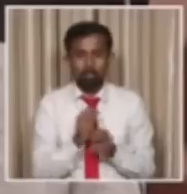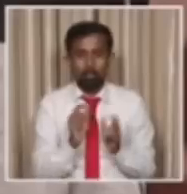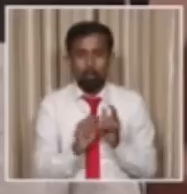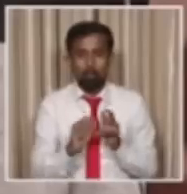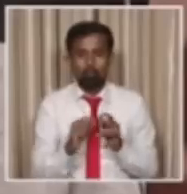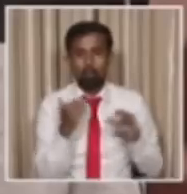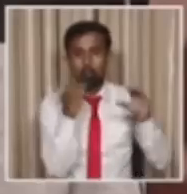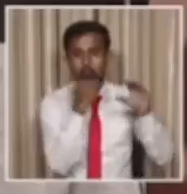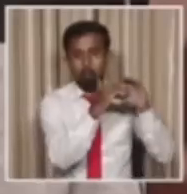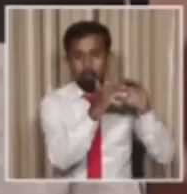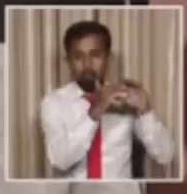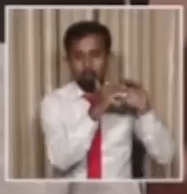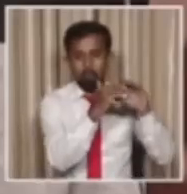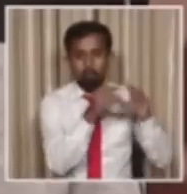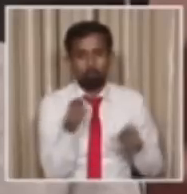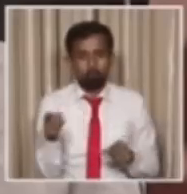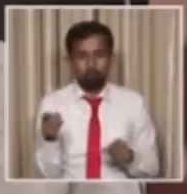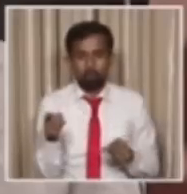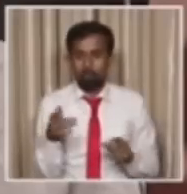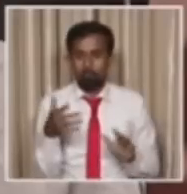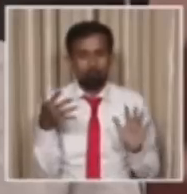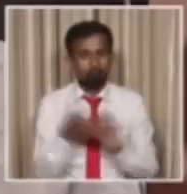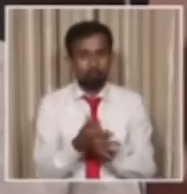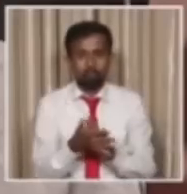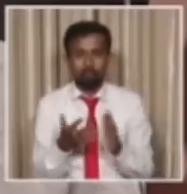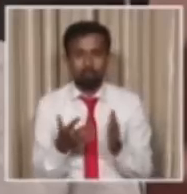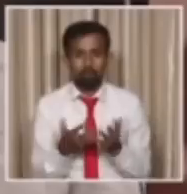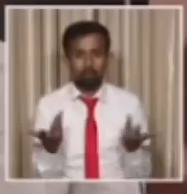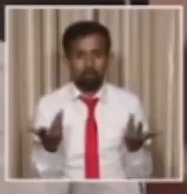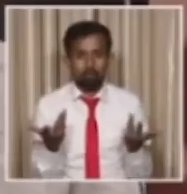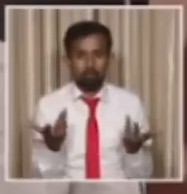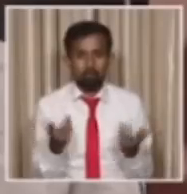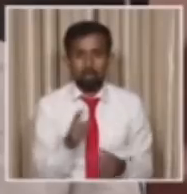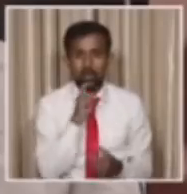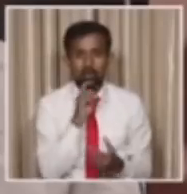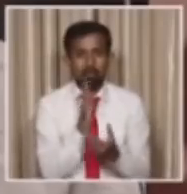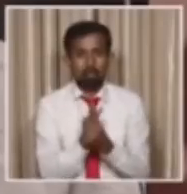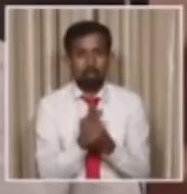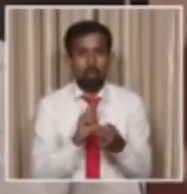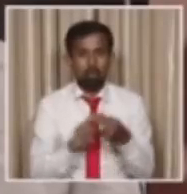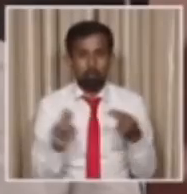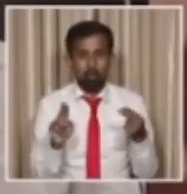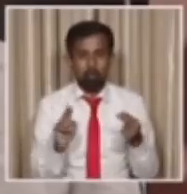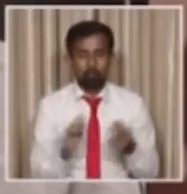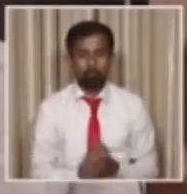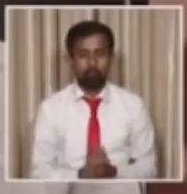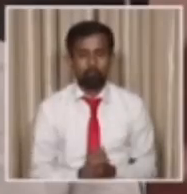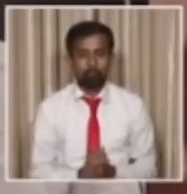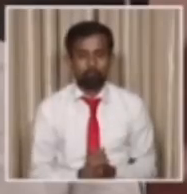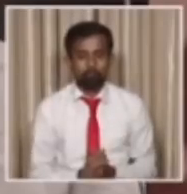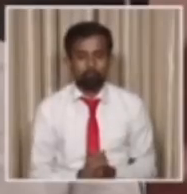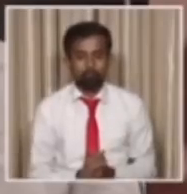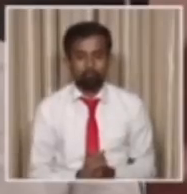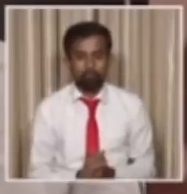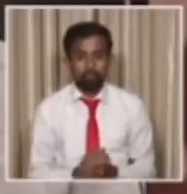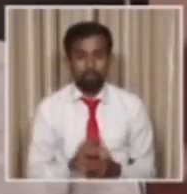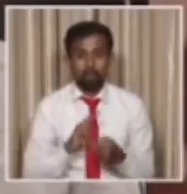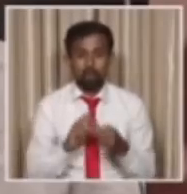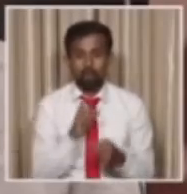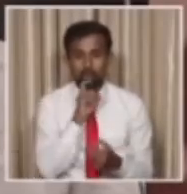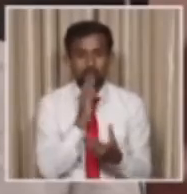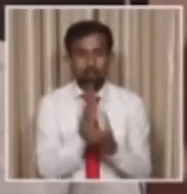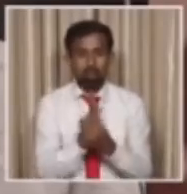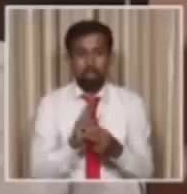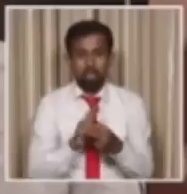දෙපාර්තමේන්තුවට දුන්නා. මෙයා කිසිම වැරැද්දක් කරලා නැහැ. මෙයාට නඩු දාන්න එපා කියලා. පොඩ්ඩක් ඉන්න. නඩු දාන්න එපා